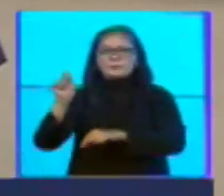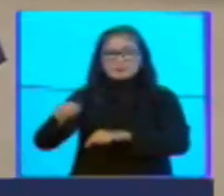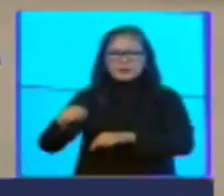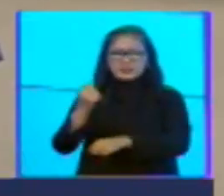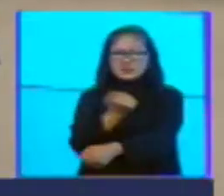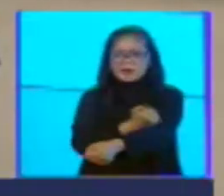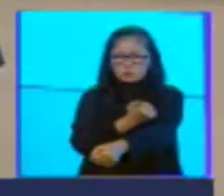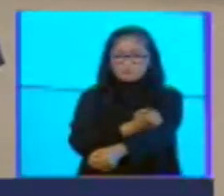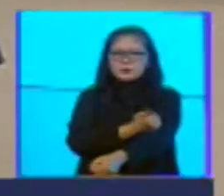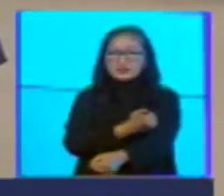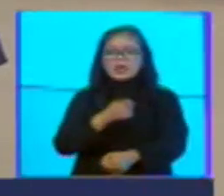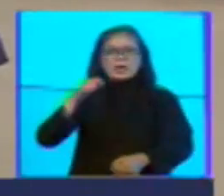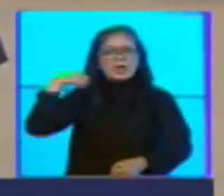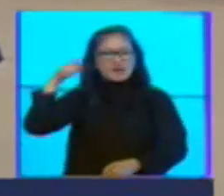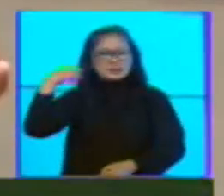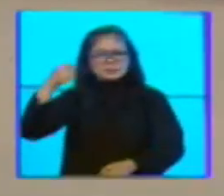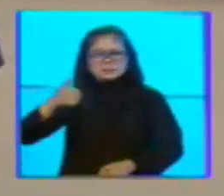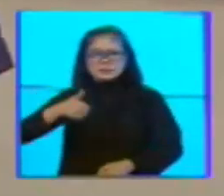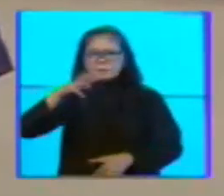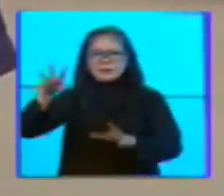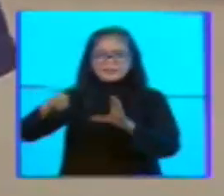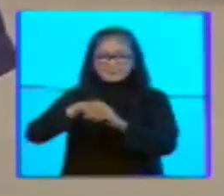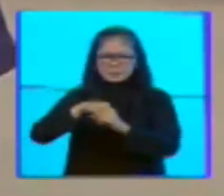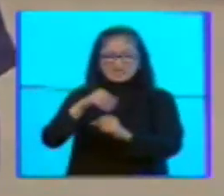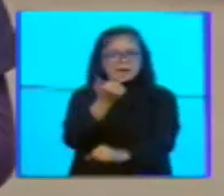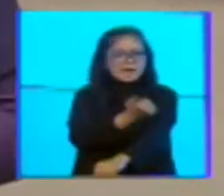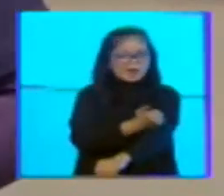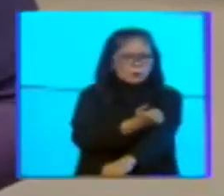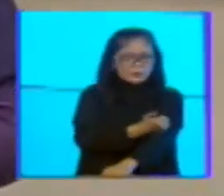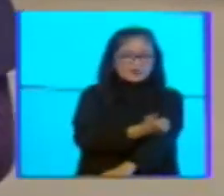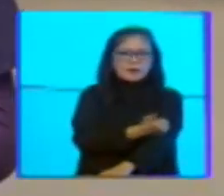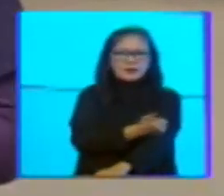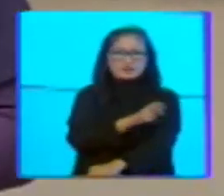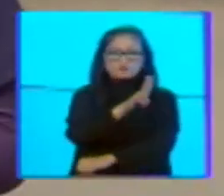deretan artis yang terjerat narkoba dari awal tahun 2021